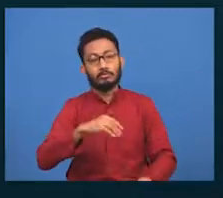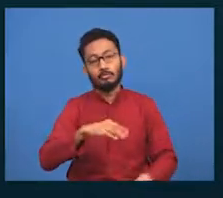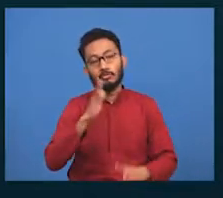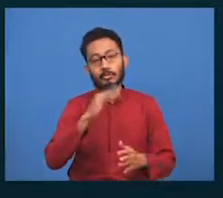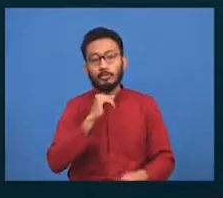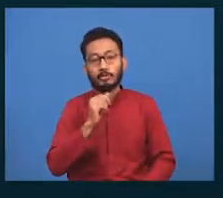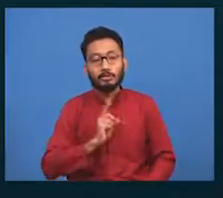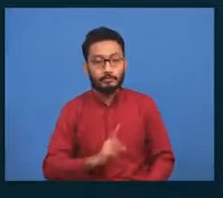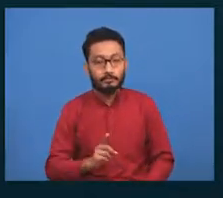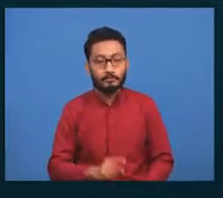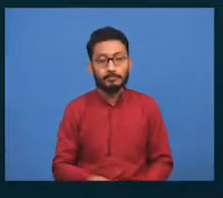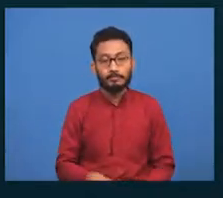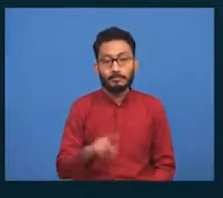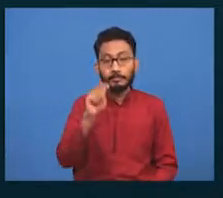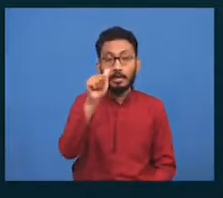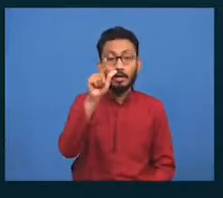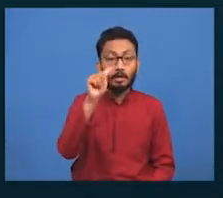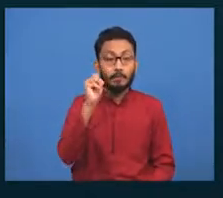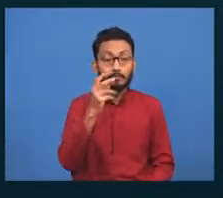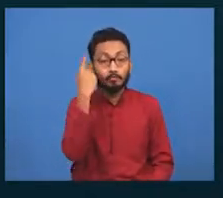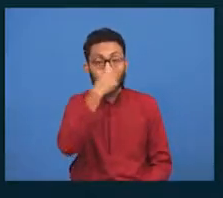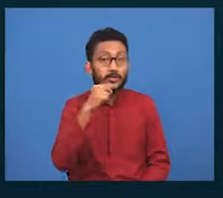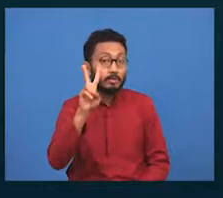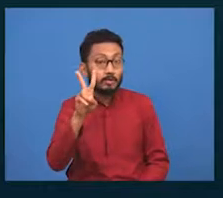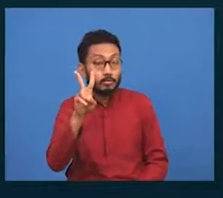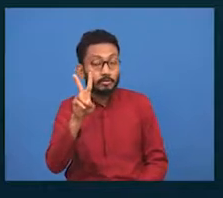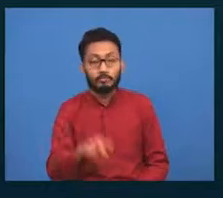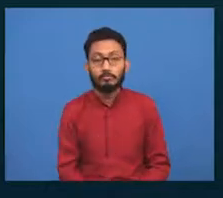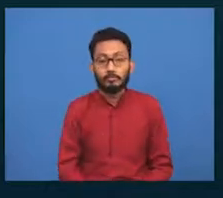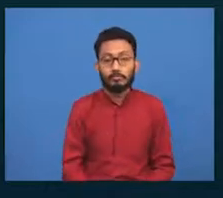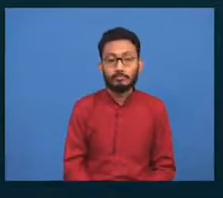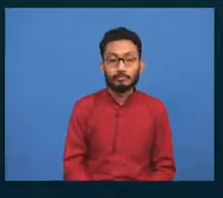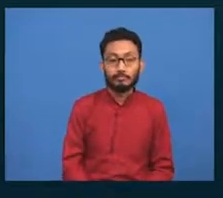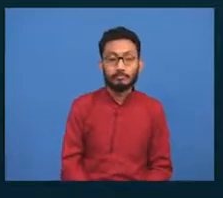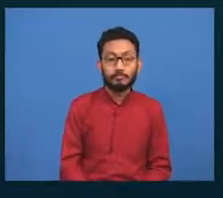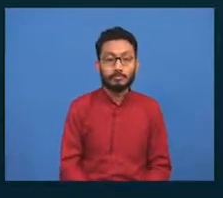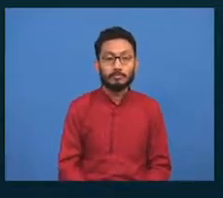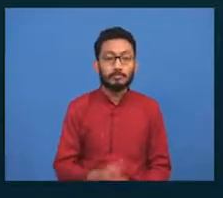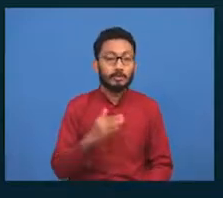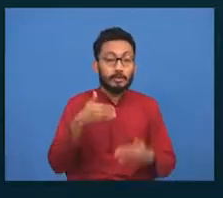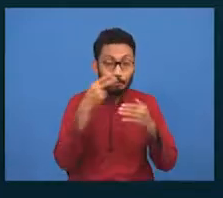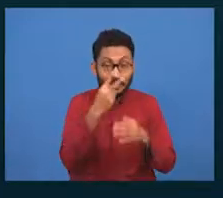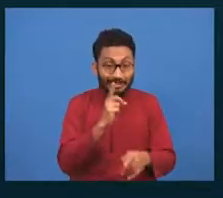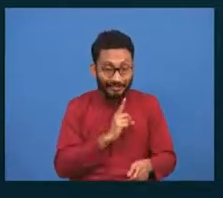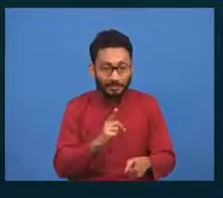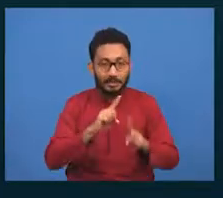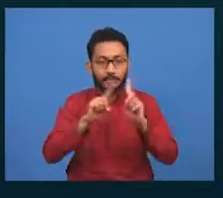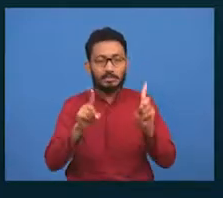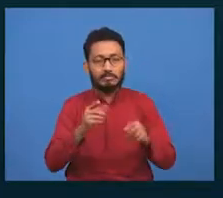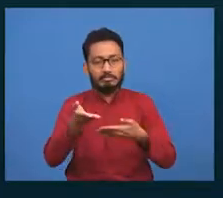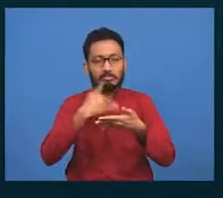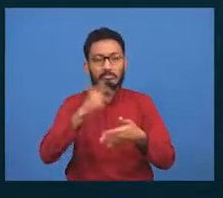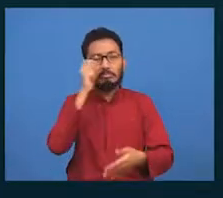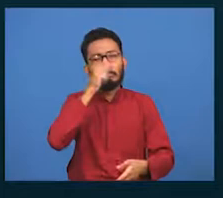dan mereka berusaha berbuat baik dan mendekati Islam hanya untuk mencari rahsia bagi